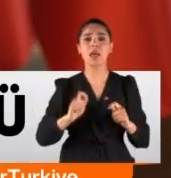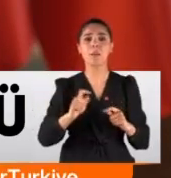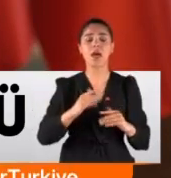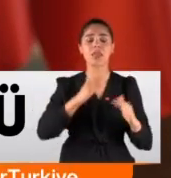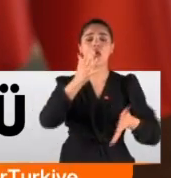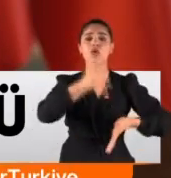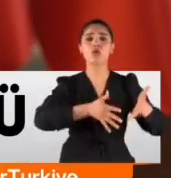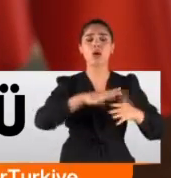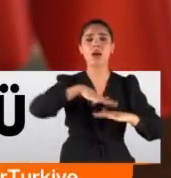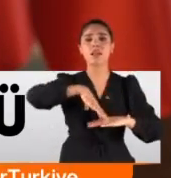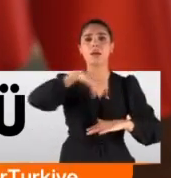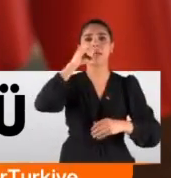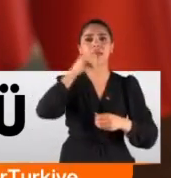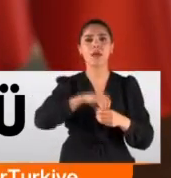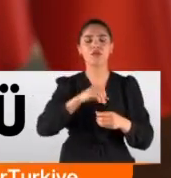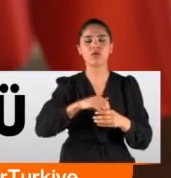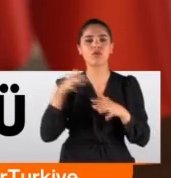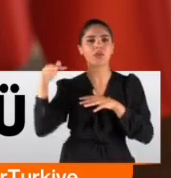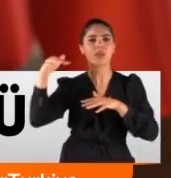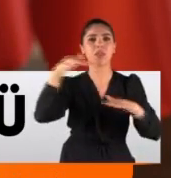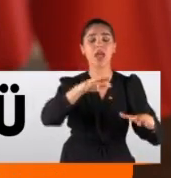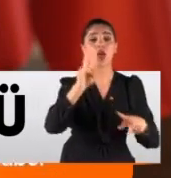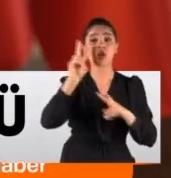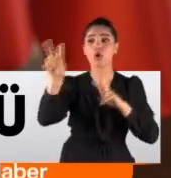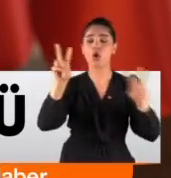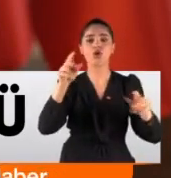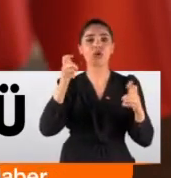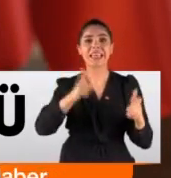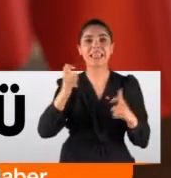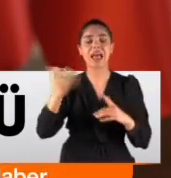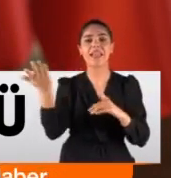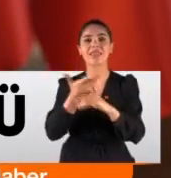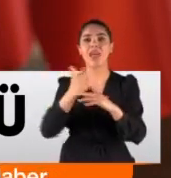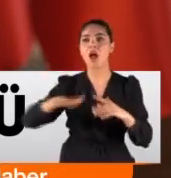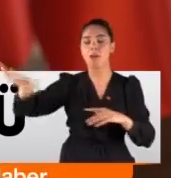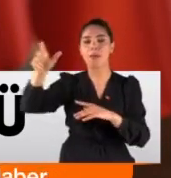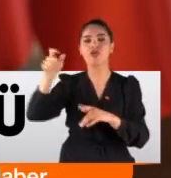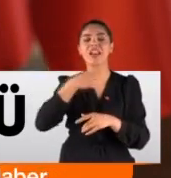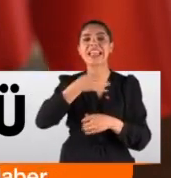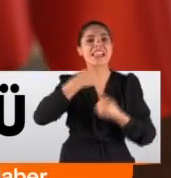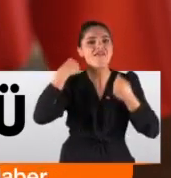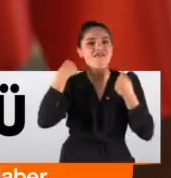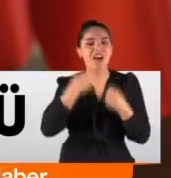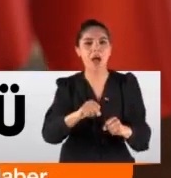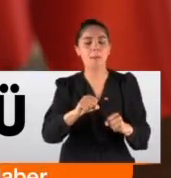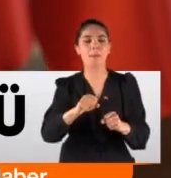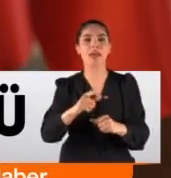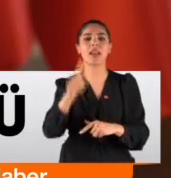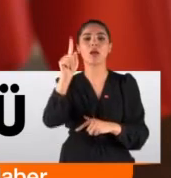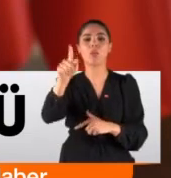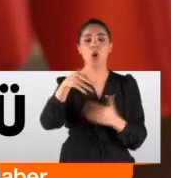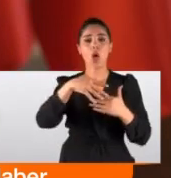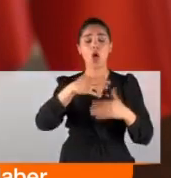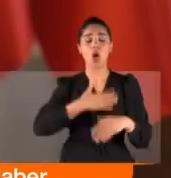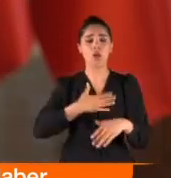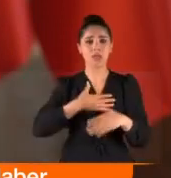ve meydanları doldurarak, gördükleri her yerde darbecilerin önlerini keserek, yeri geldiğinde önlerine